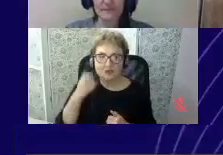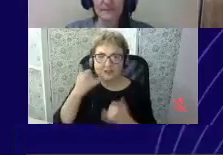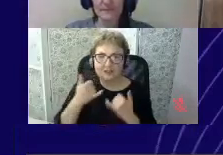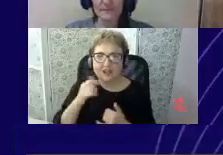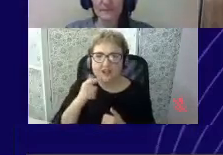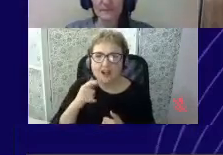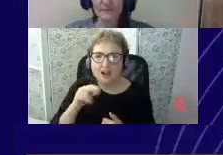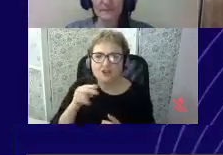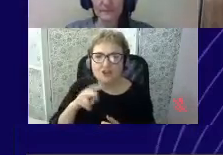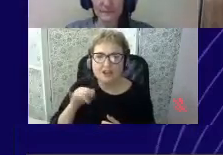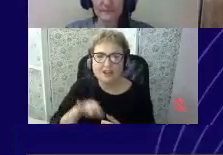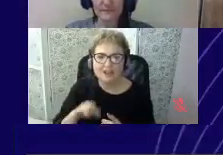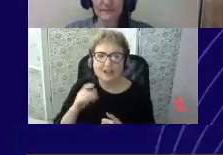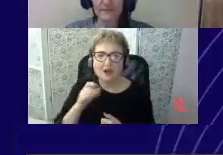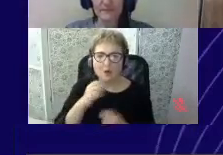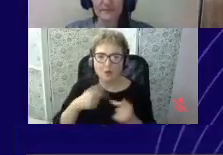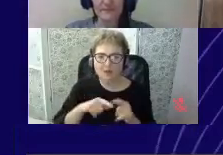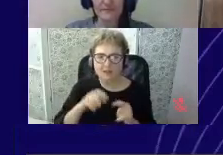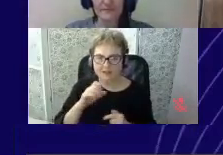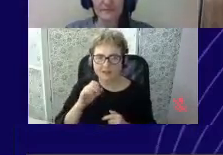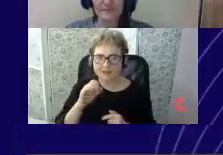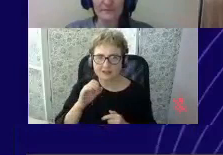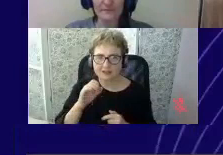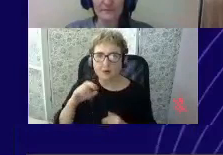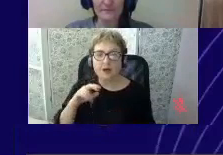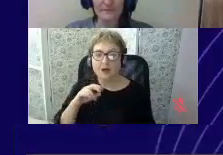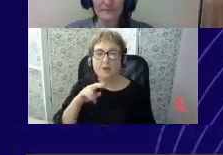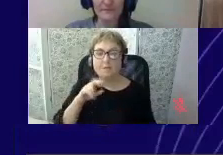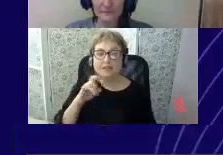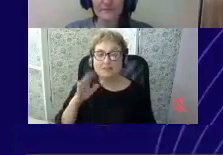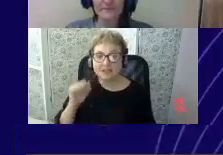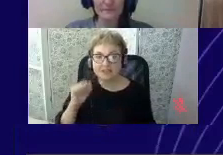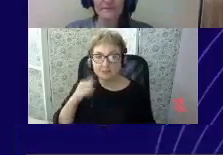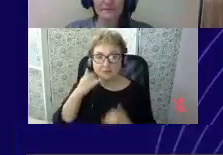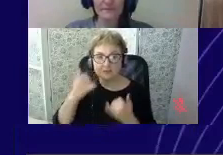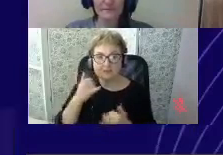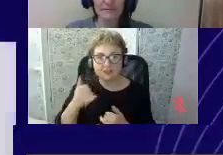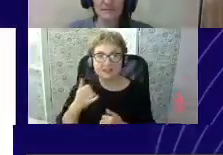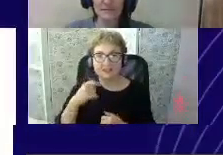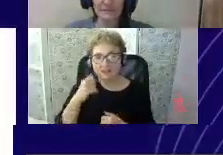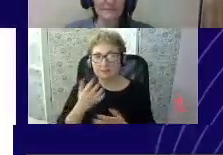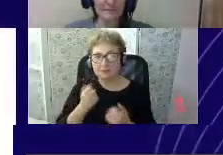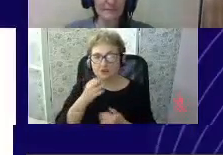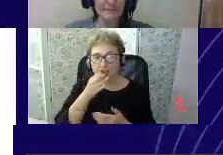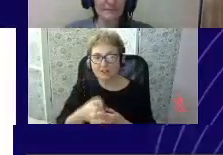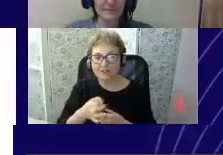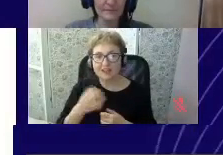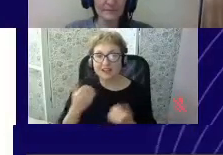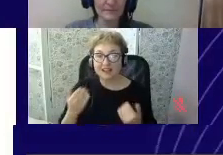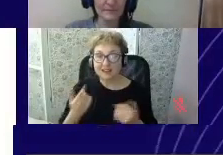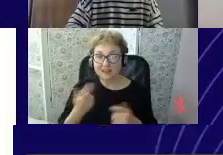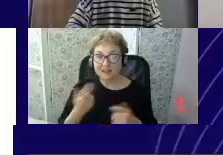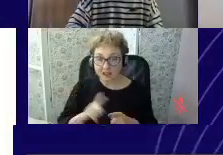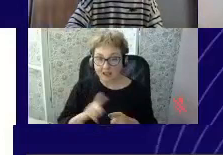горячую линию к нам, да, и перспектива, если остаются еще какие-то вопросы, вы также можете позвонить и получить ответы на них. Коллеги,